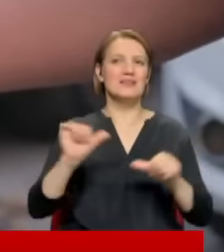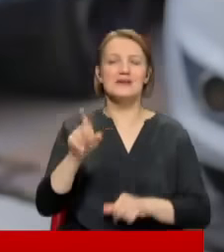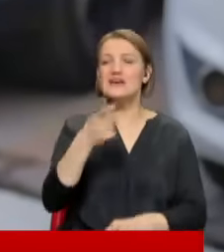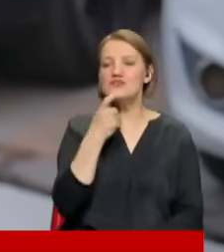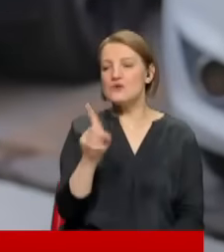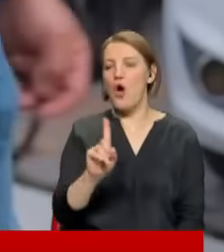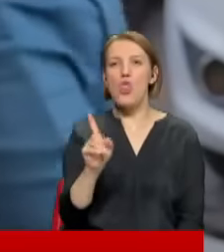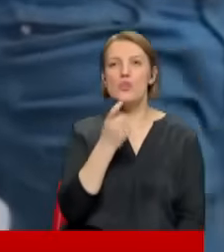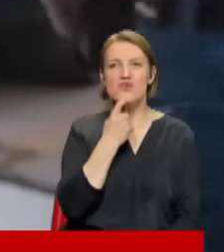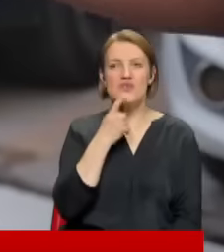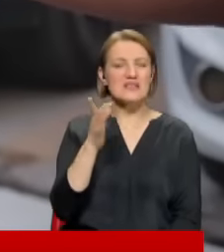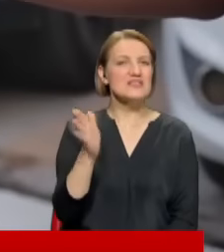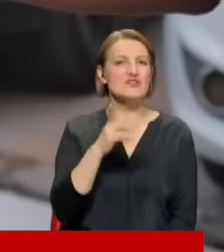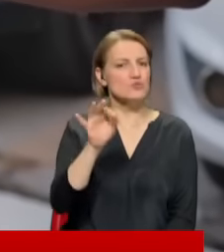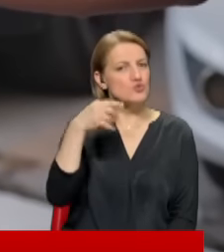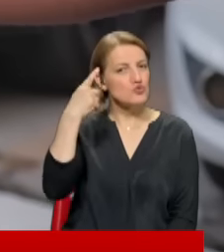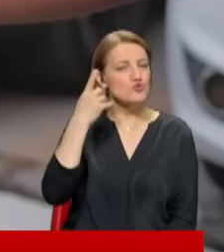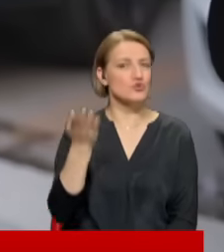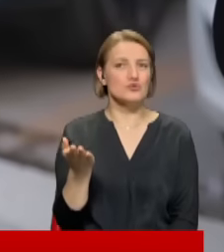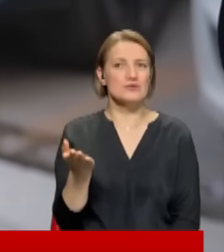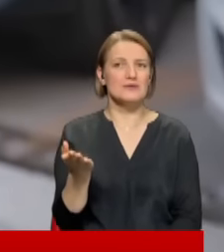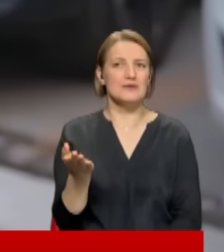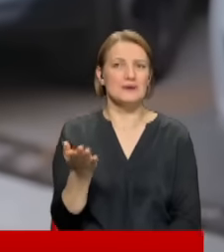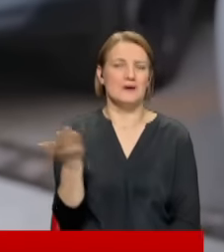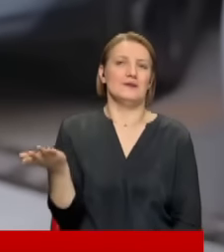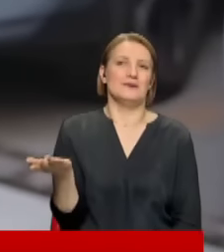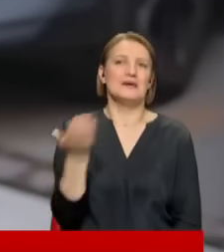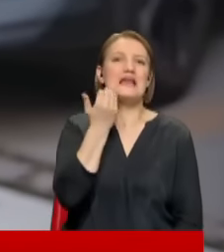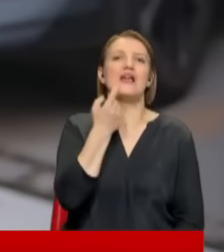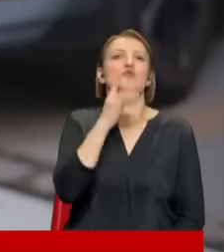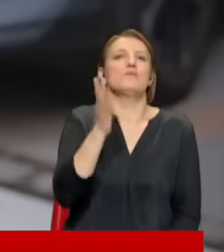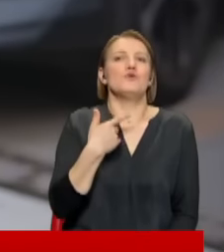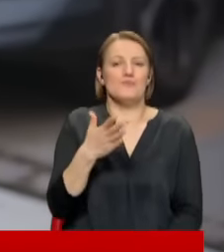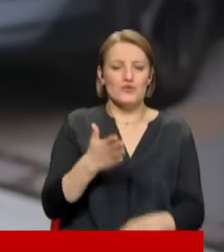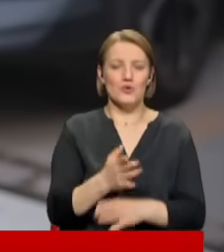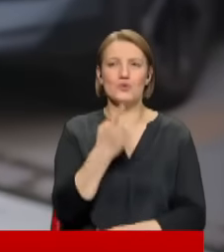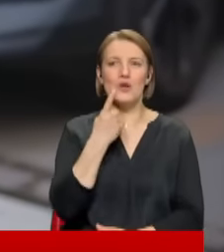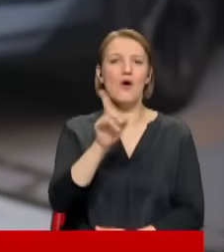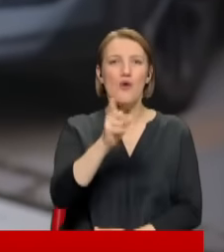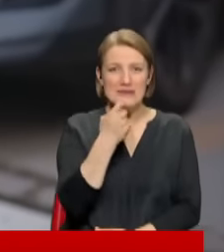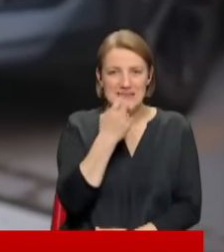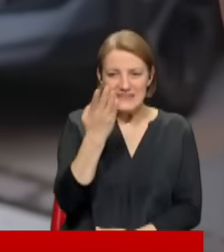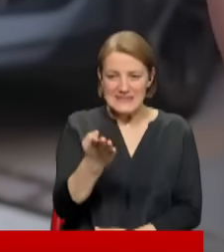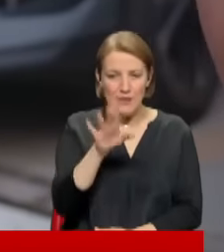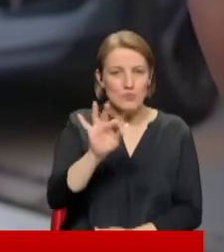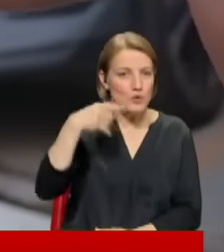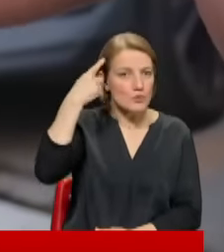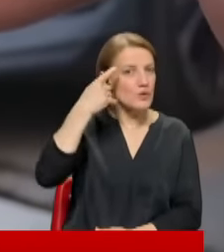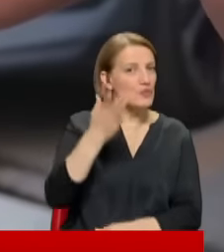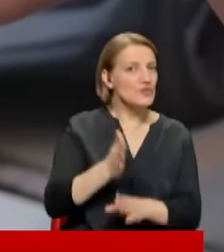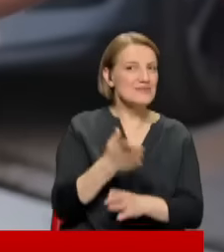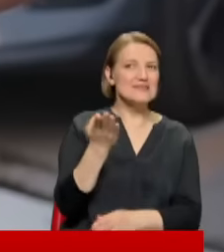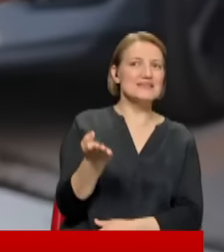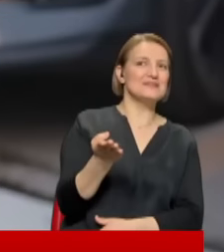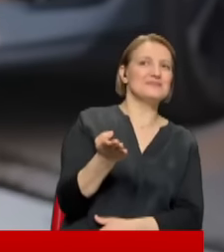10. 10 yaşında niye bu düşüncelere girmişsin? Yalan atmıyorum yani doğrusu. Tam 10 yaşında niye bu düşüncelerdesin